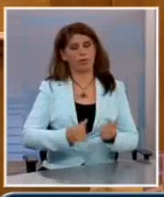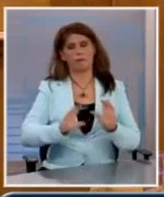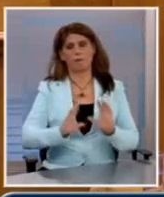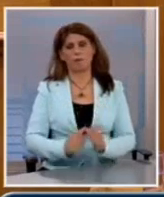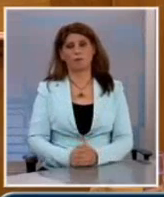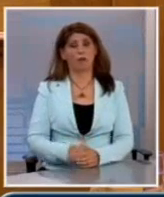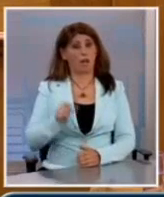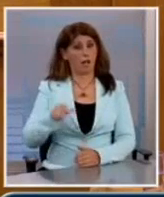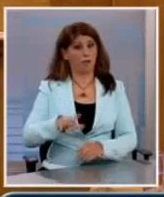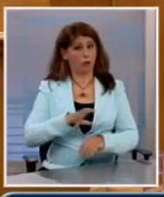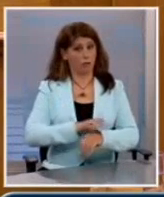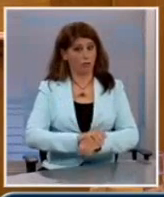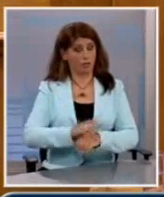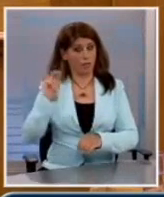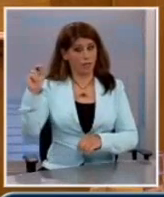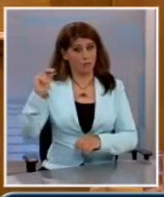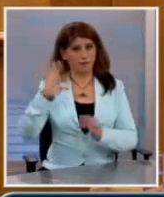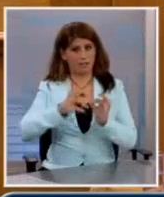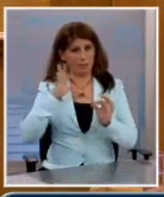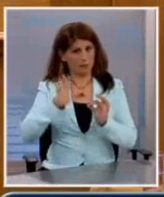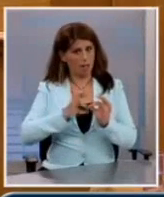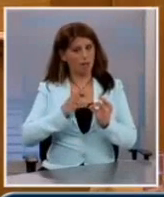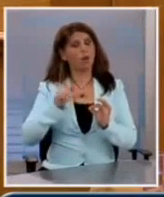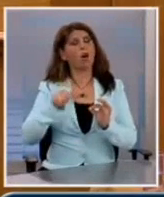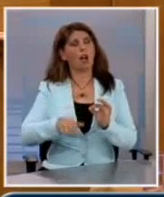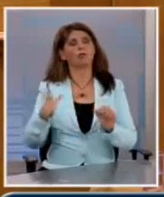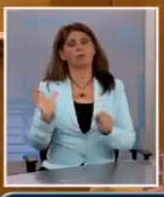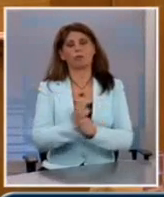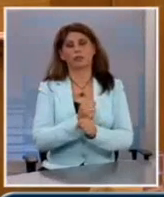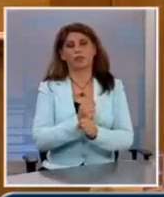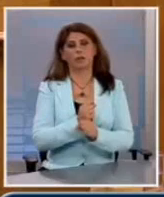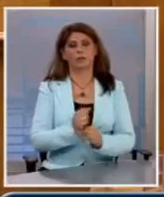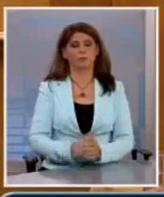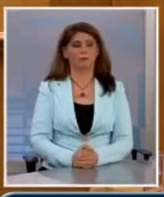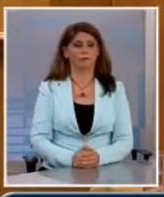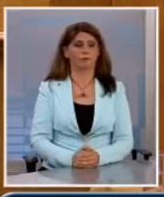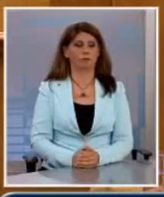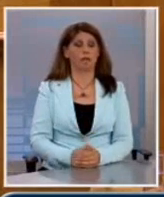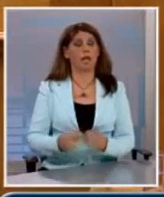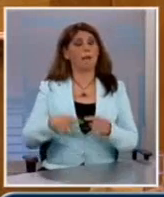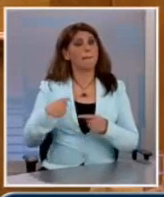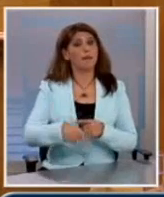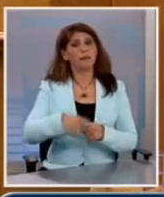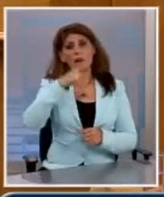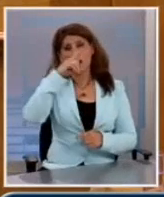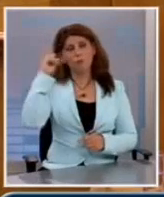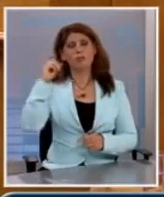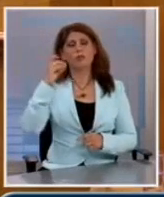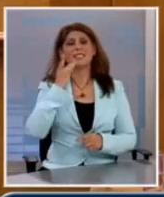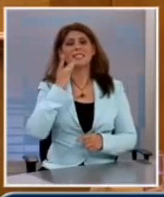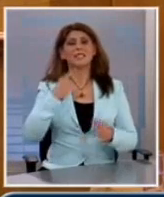Αυτό δεσμευτήκαμε το Σεπτέμβρη και αυτό καταφέραμε μετά από δύσκολη και σκληρή μάχη